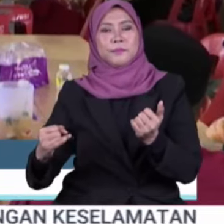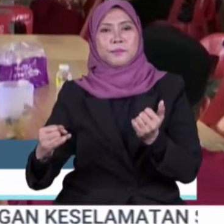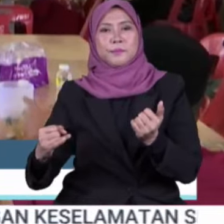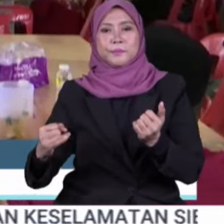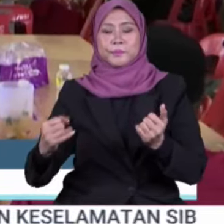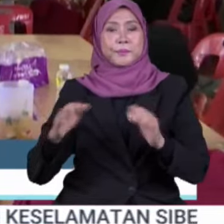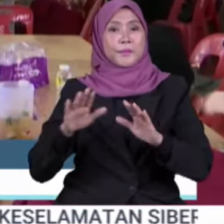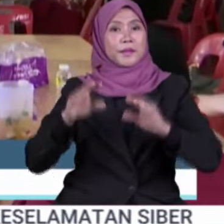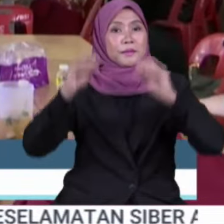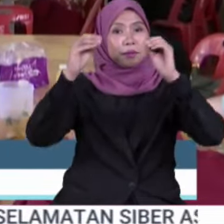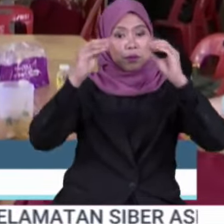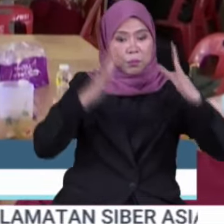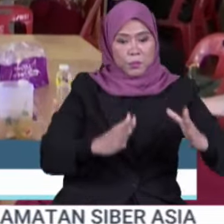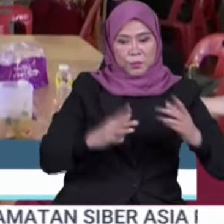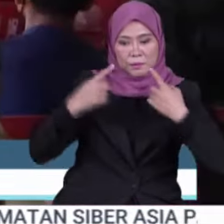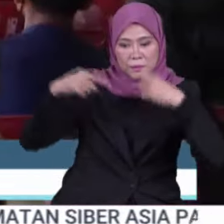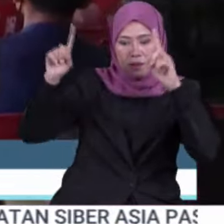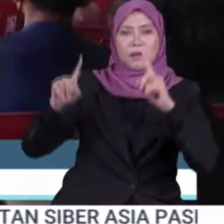anak didik yang berjaya.